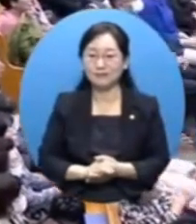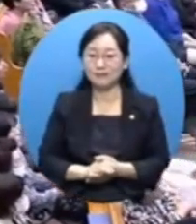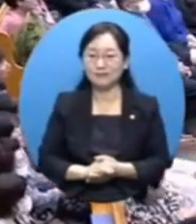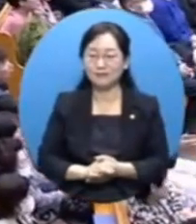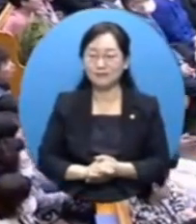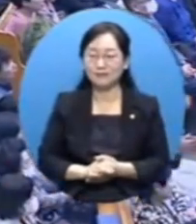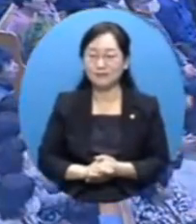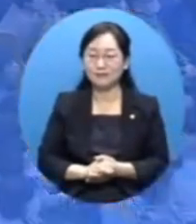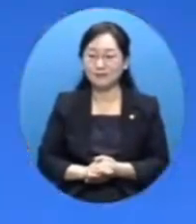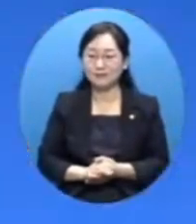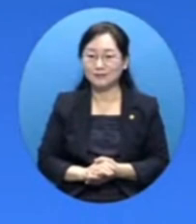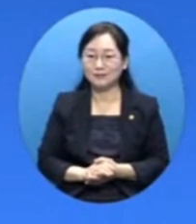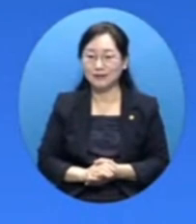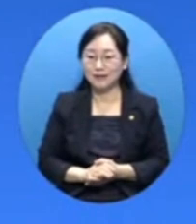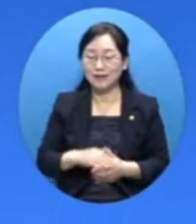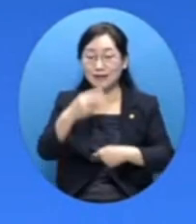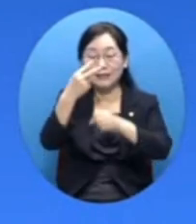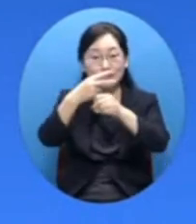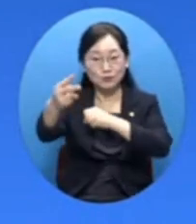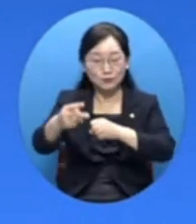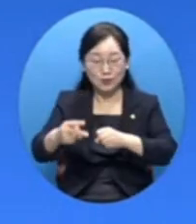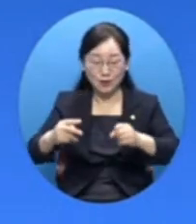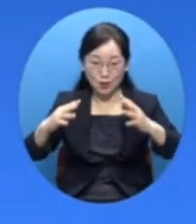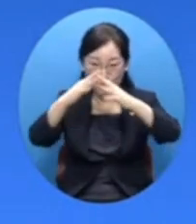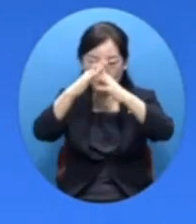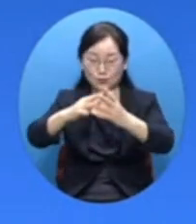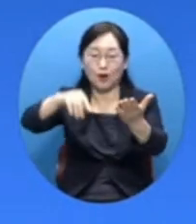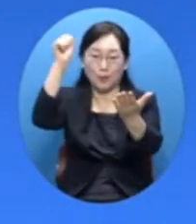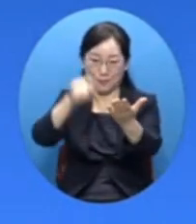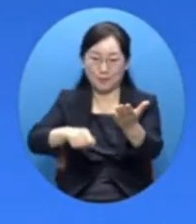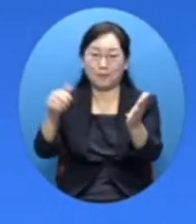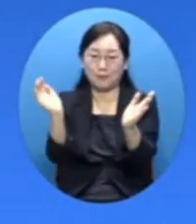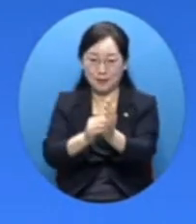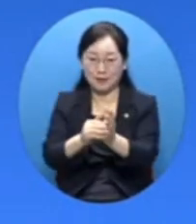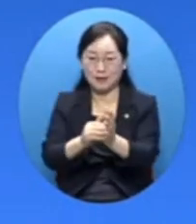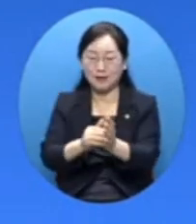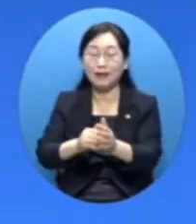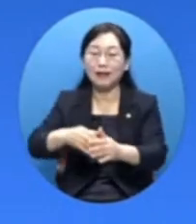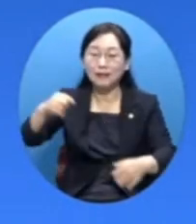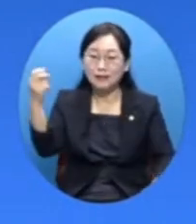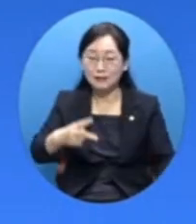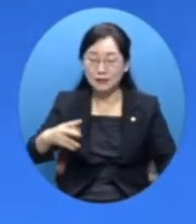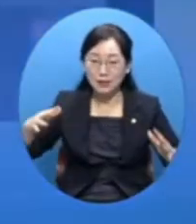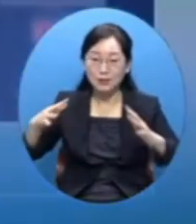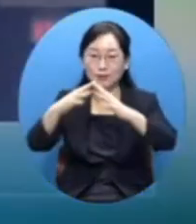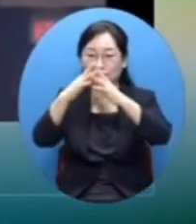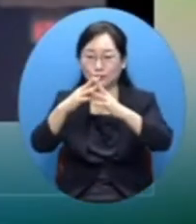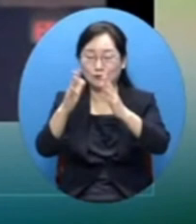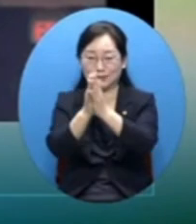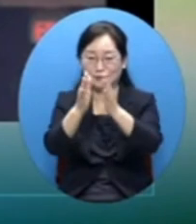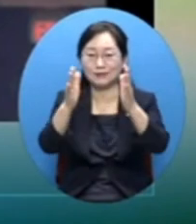할렐루야 2년 후에 건축 학고를 받고 다시 건축을